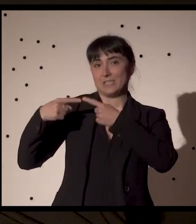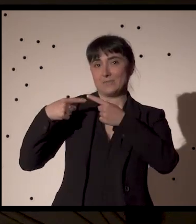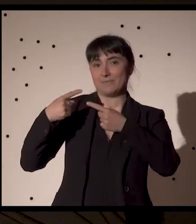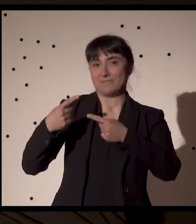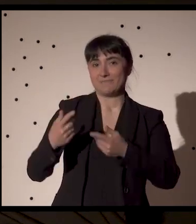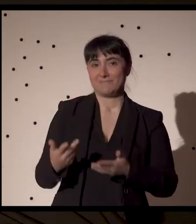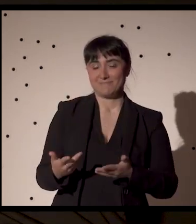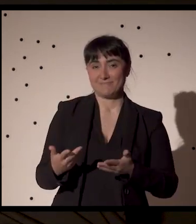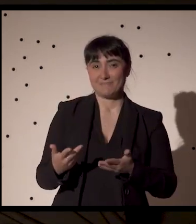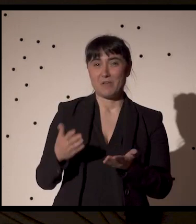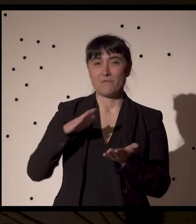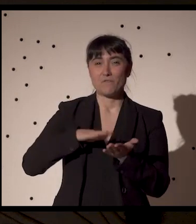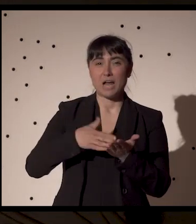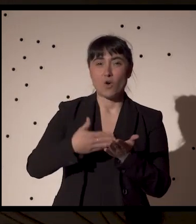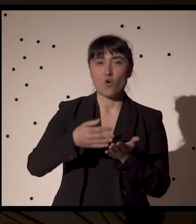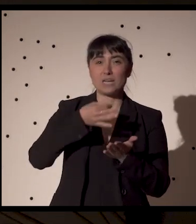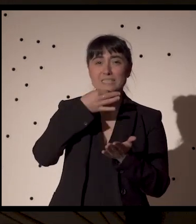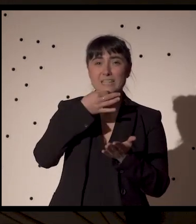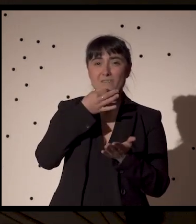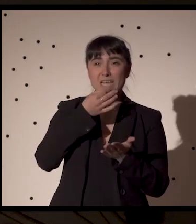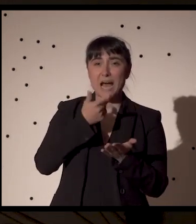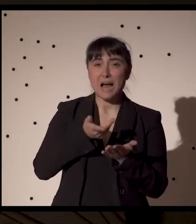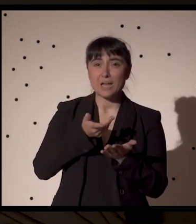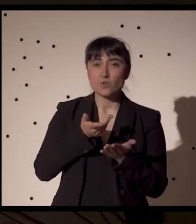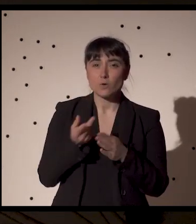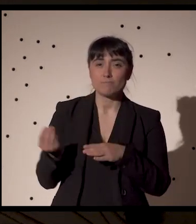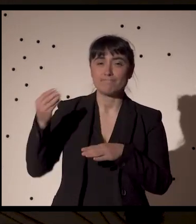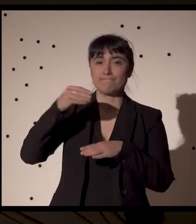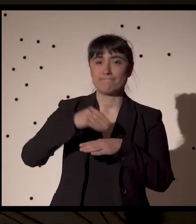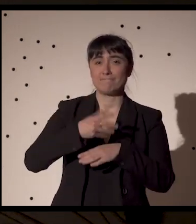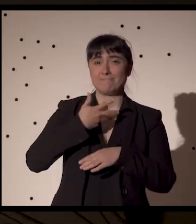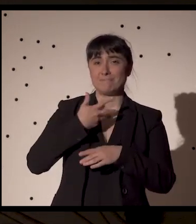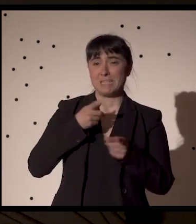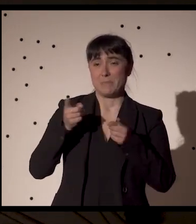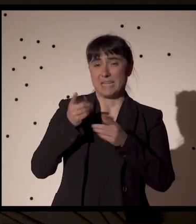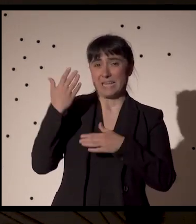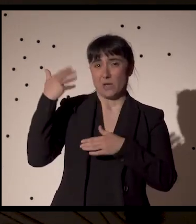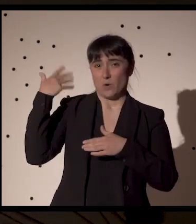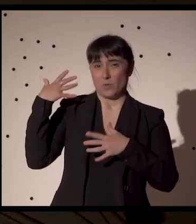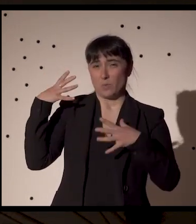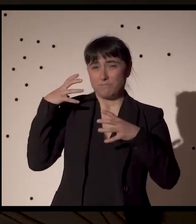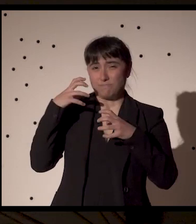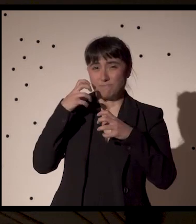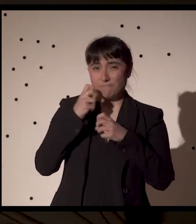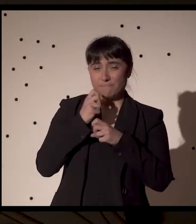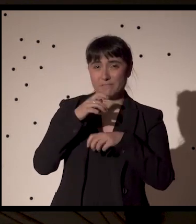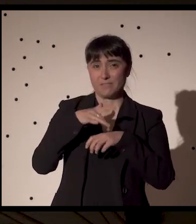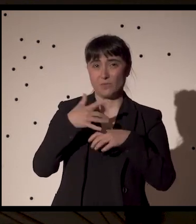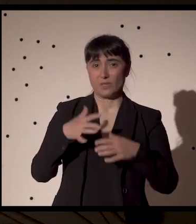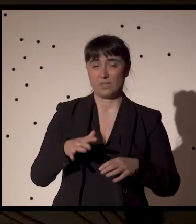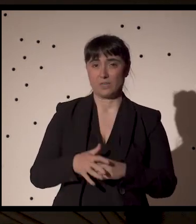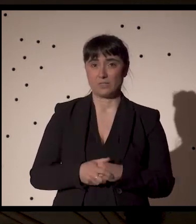diciamo il suo valore il suo significato dopo gli anni bui della della pandemia ringrazio